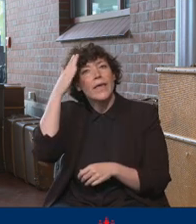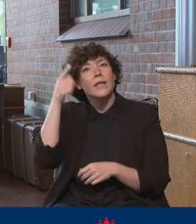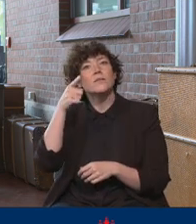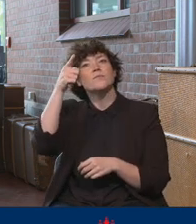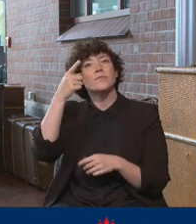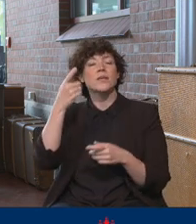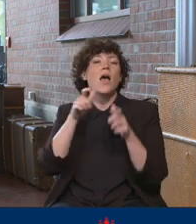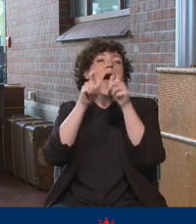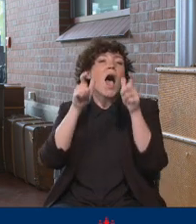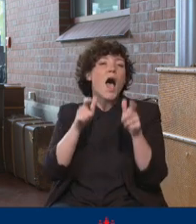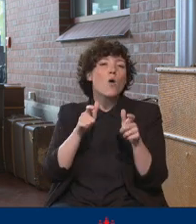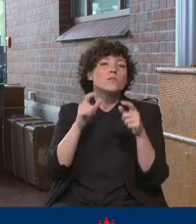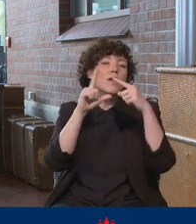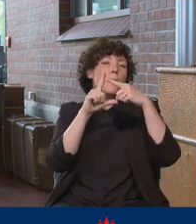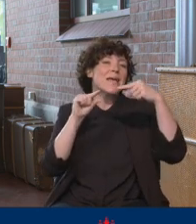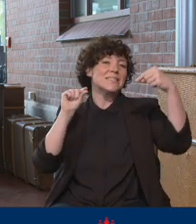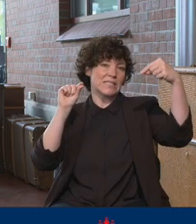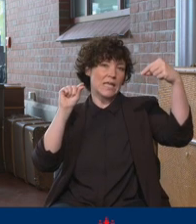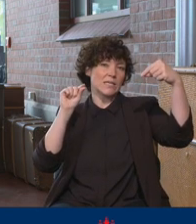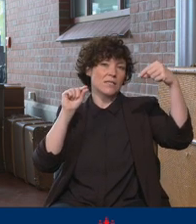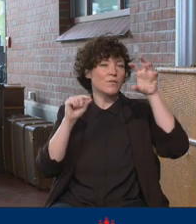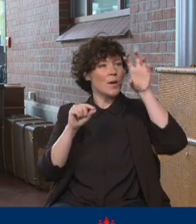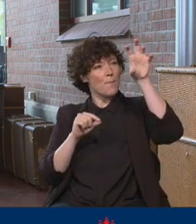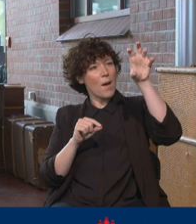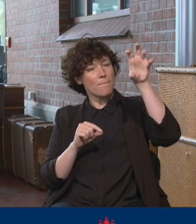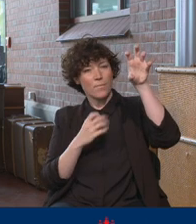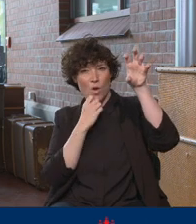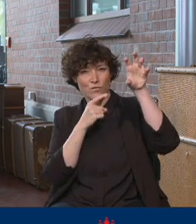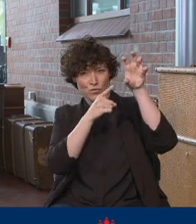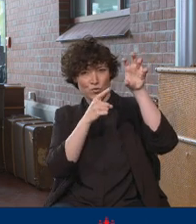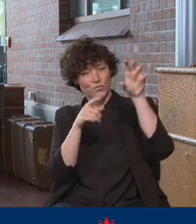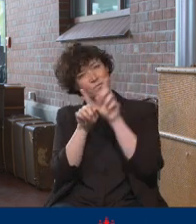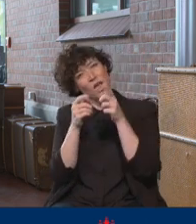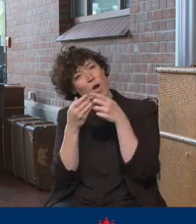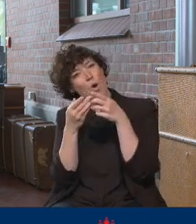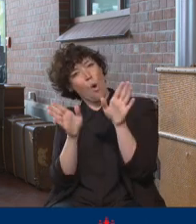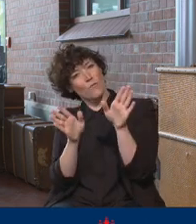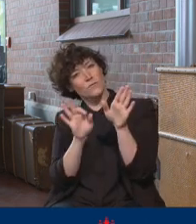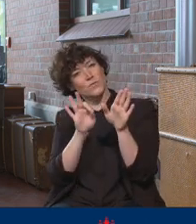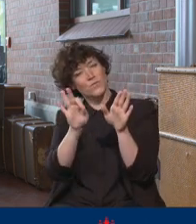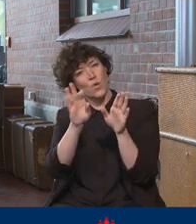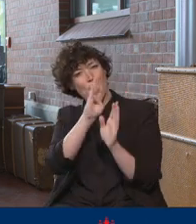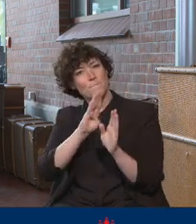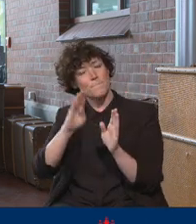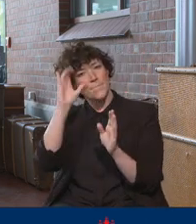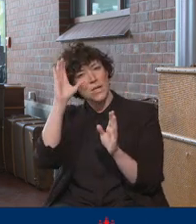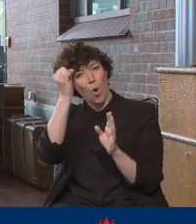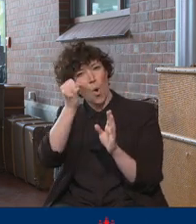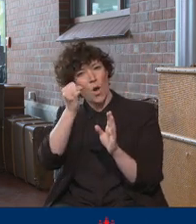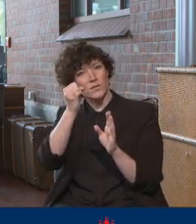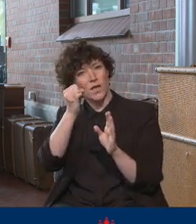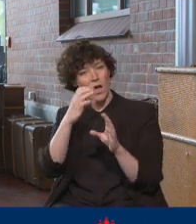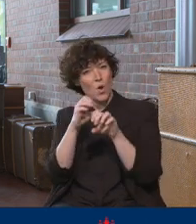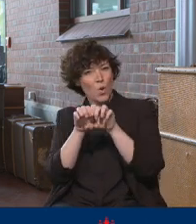oben drauf zu sehen ist auch dieses möchten wir eigentlich öffnen zum bewohner hören dann dass man es direkt von ihr betreten können